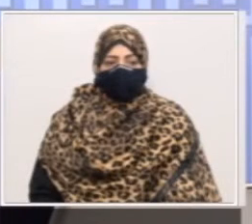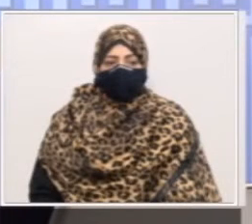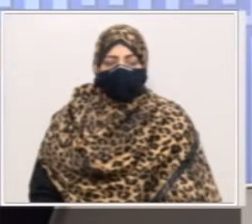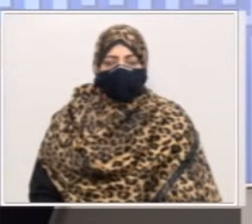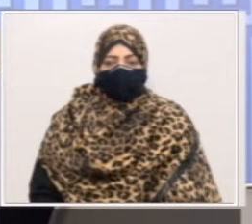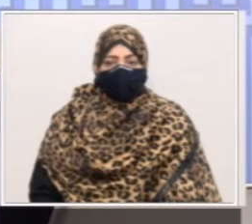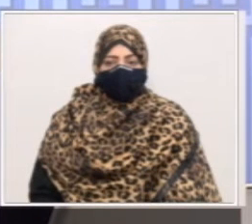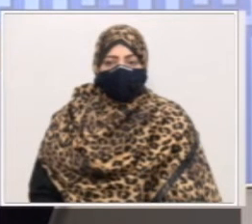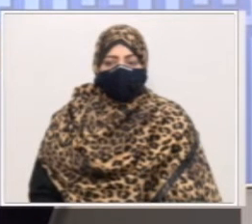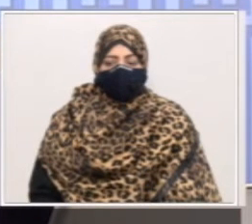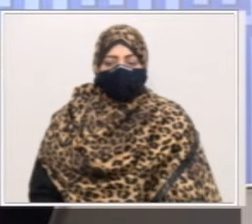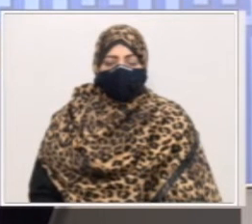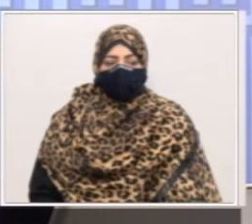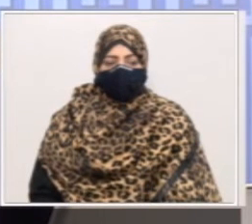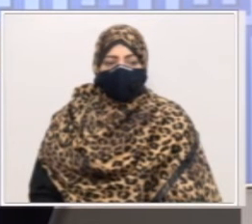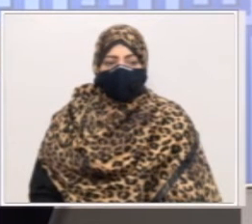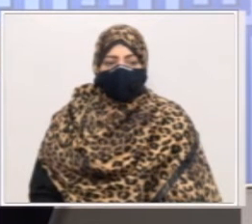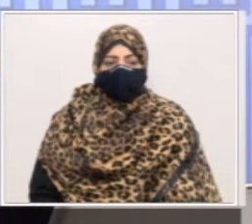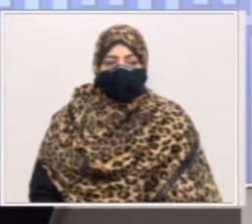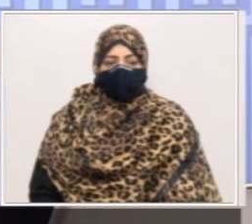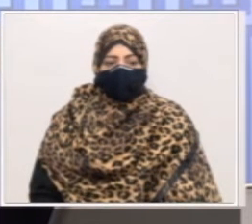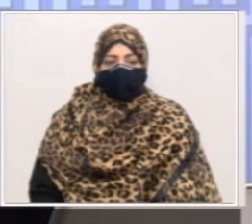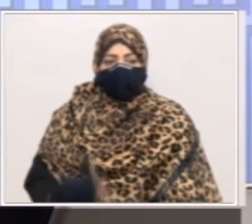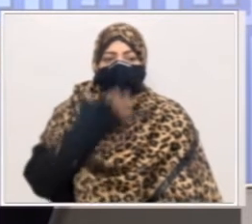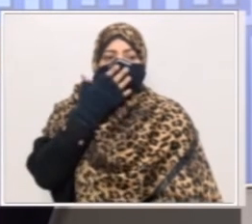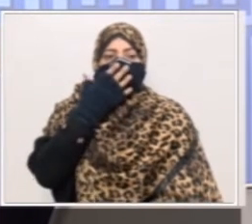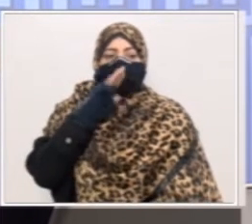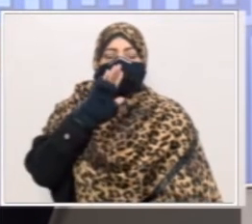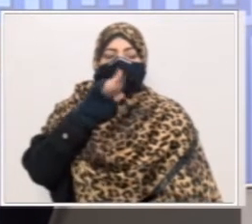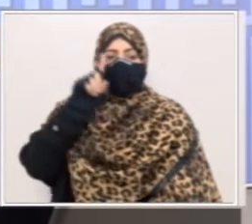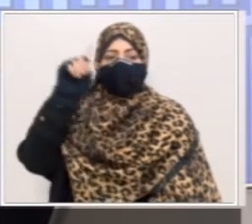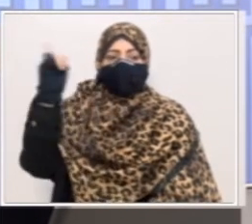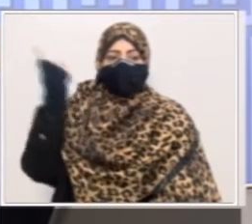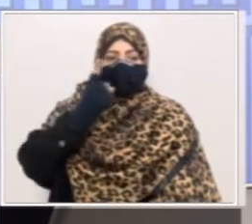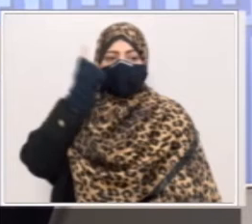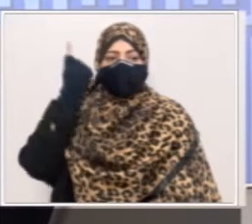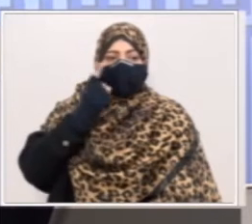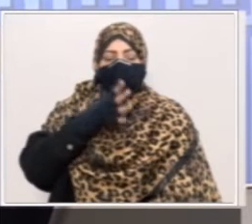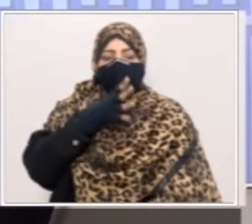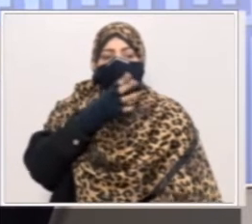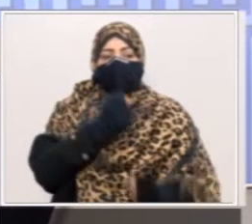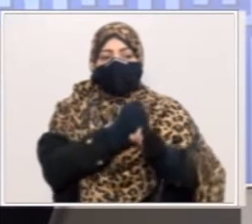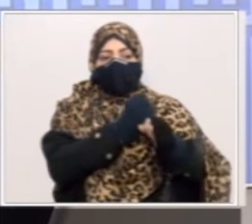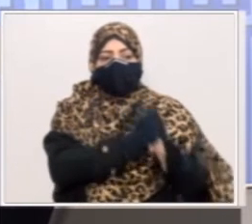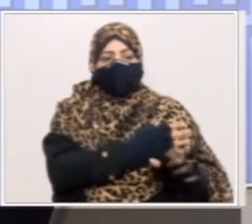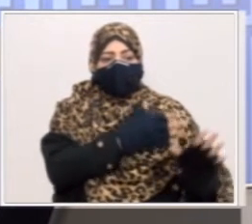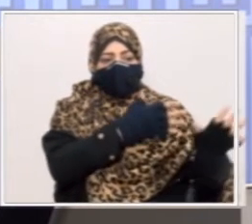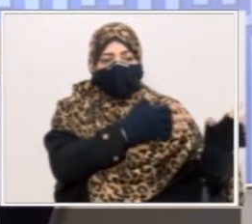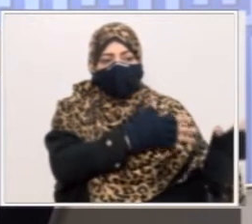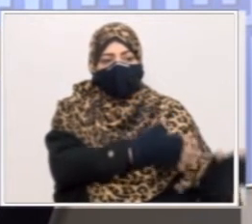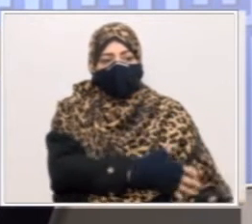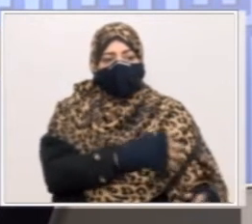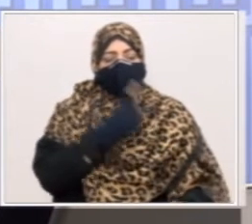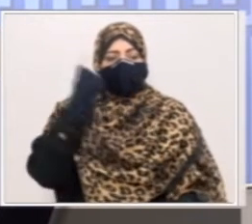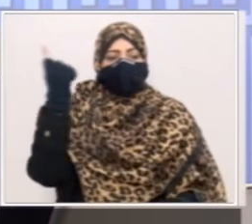نورا. الحمد لله رب العالمين، وأصلي وأسلم على المبعوث رحمة للعالمين نبينا محمد وعلى